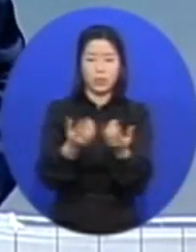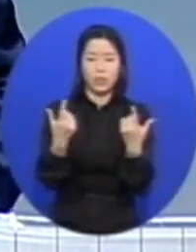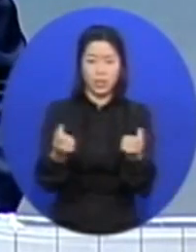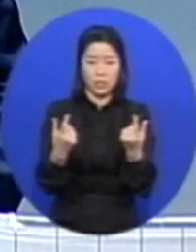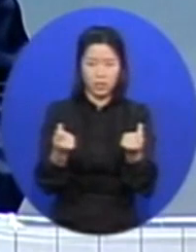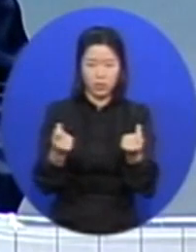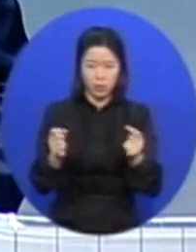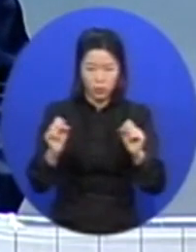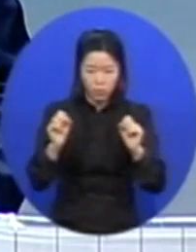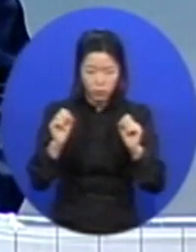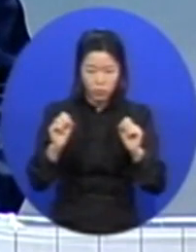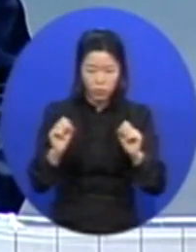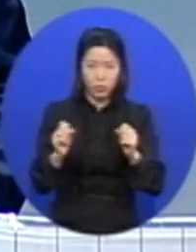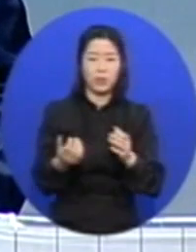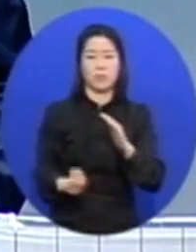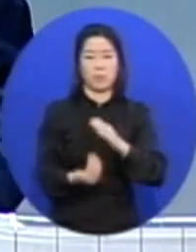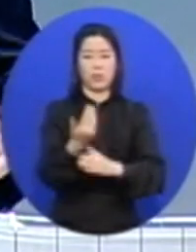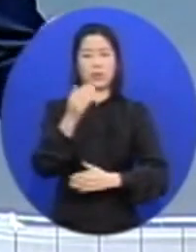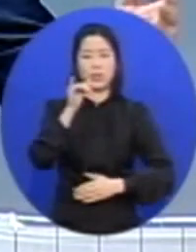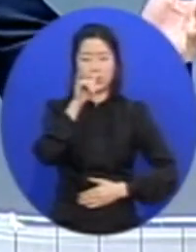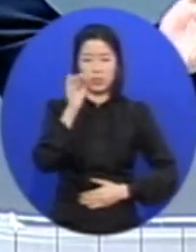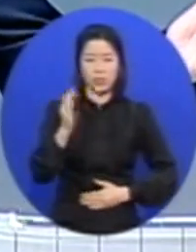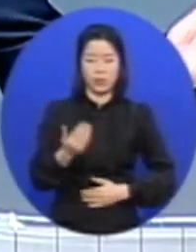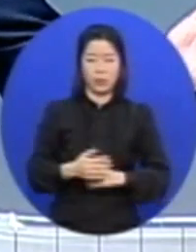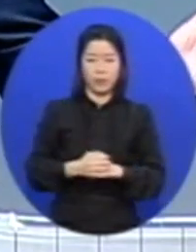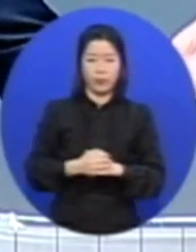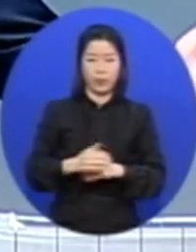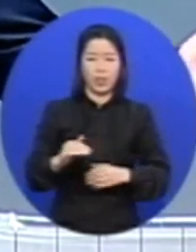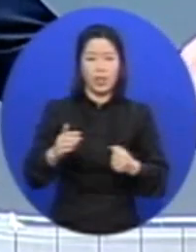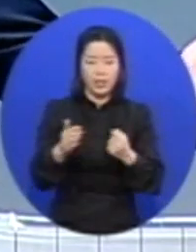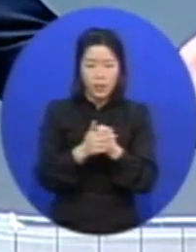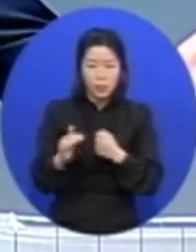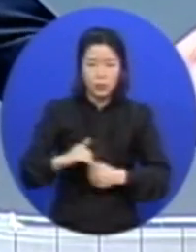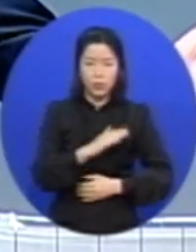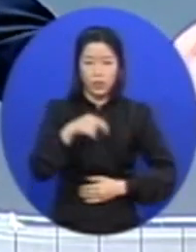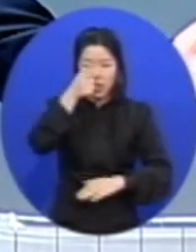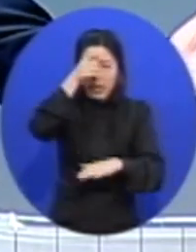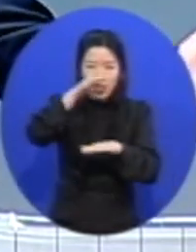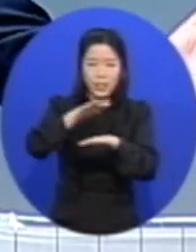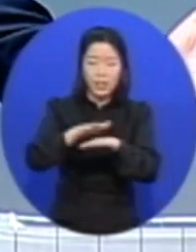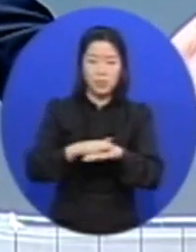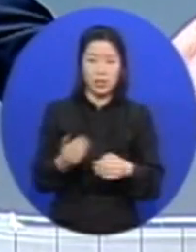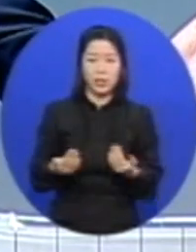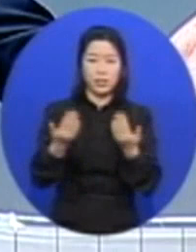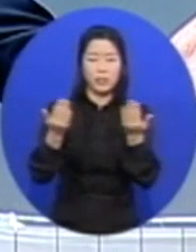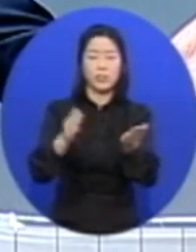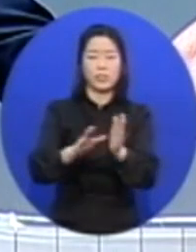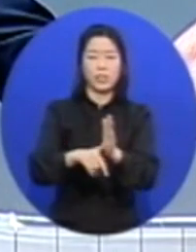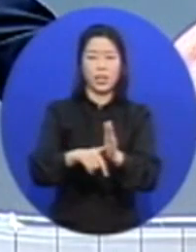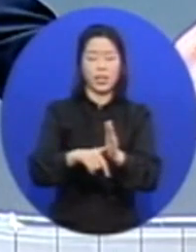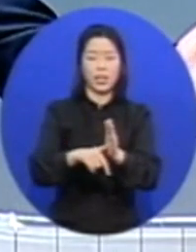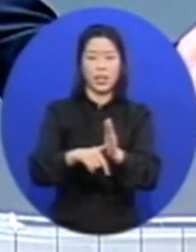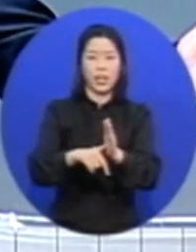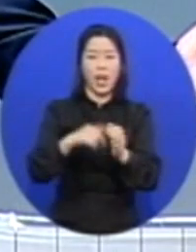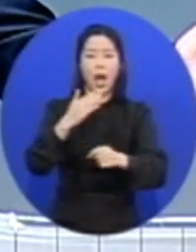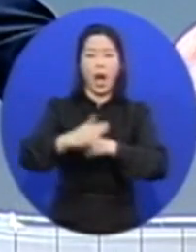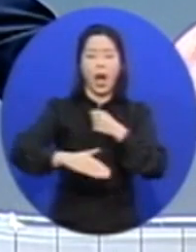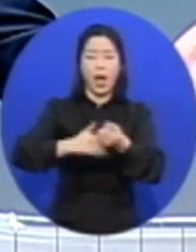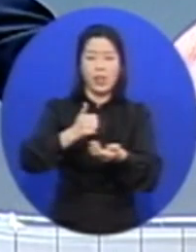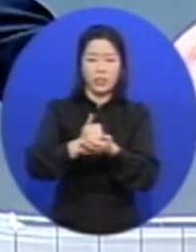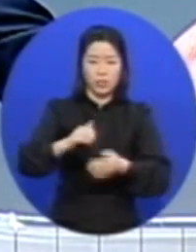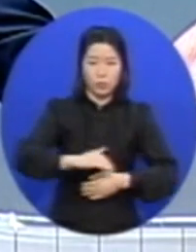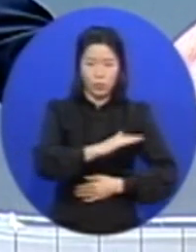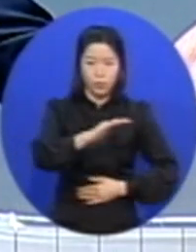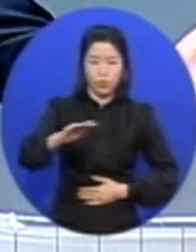일이 벌어지게 될 거라는 거예요 그래서 우리가 주일 예배 드릴 때 에 이 시간엔 하나님께서 우리에게